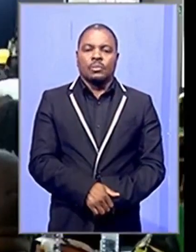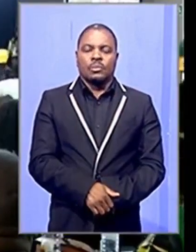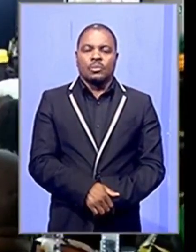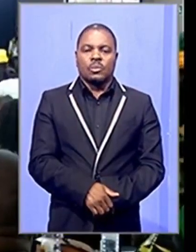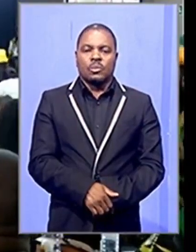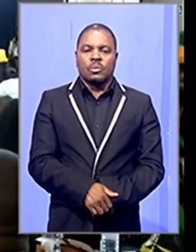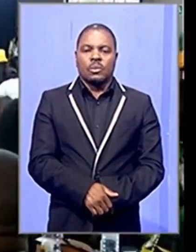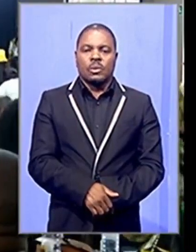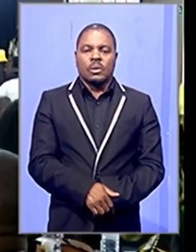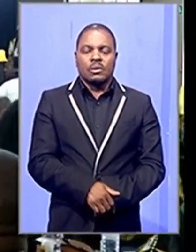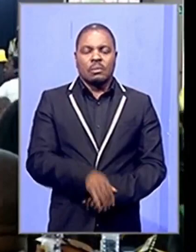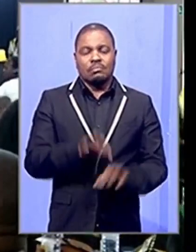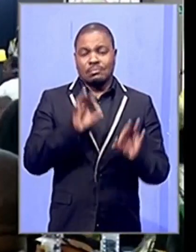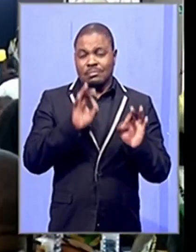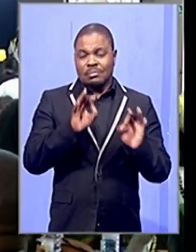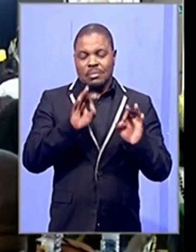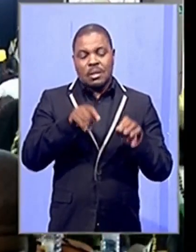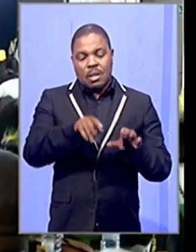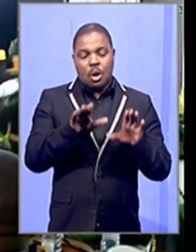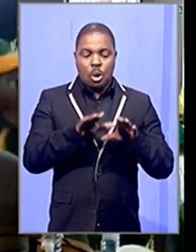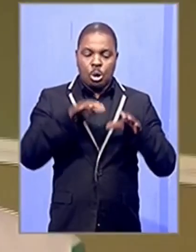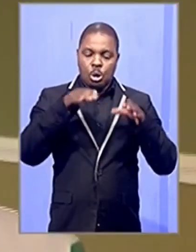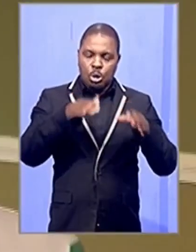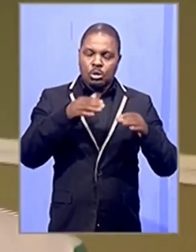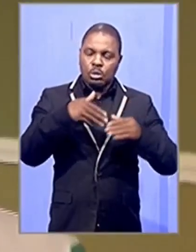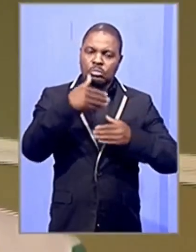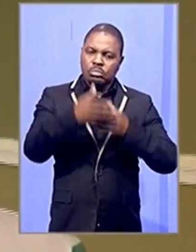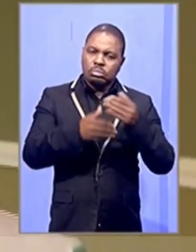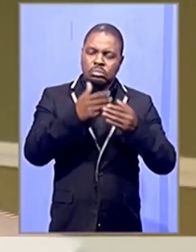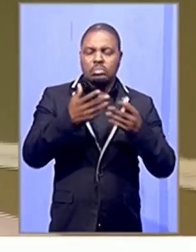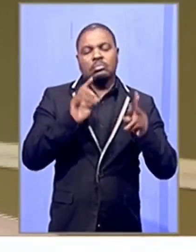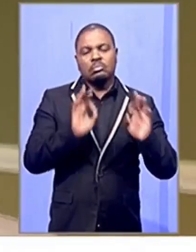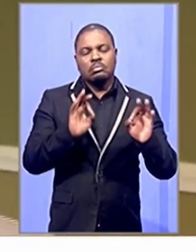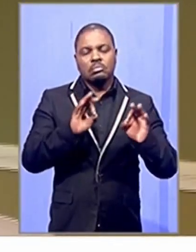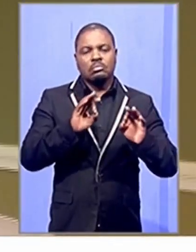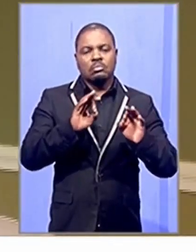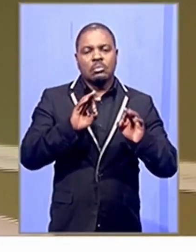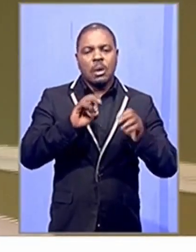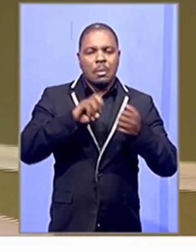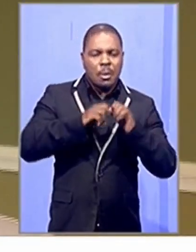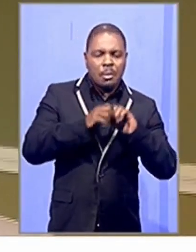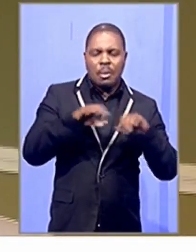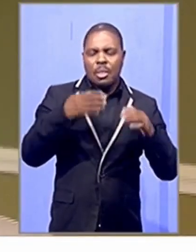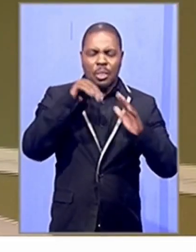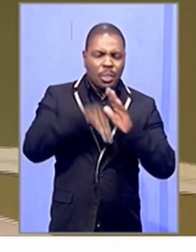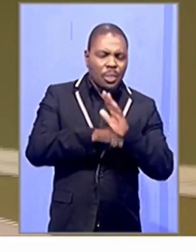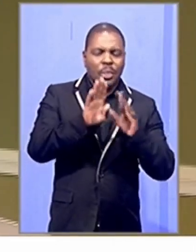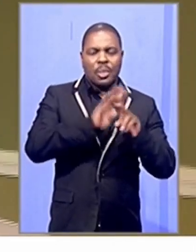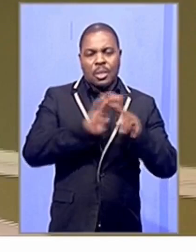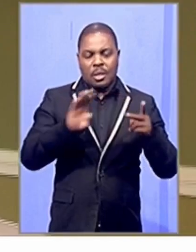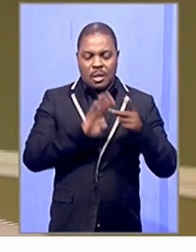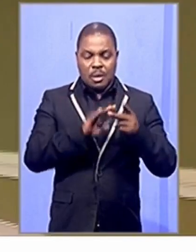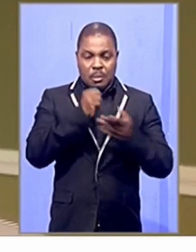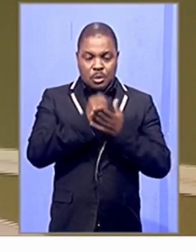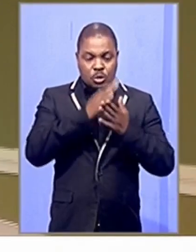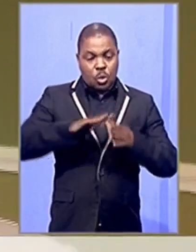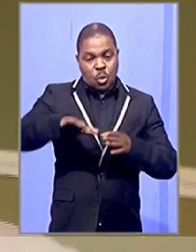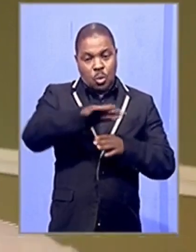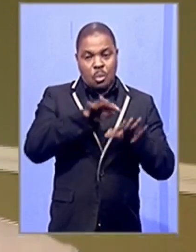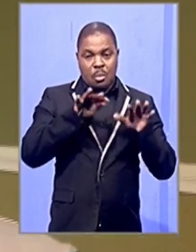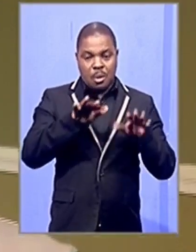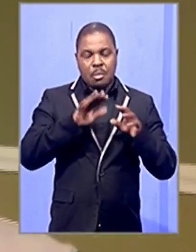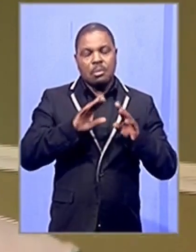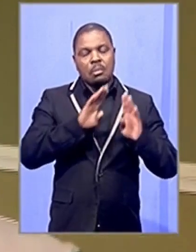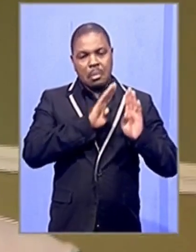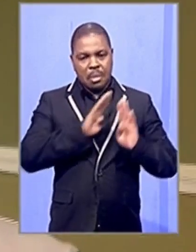Ke botsitso haholo ka hare ho mokga le lo etsa bonnete ba hore ho na le discipline.